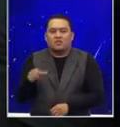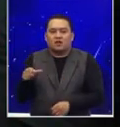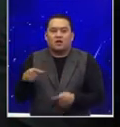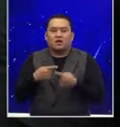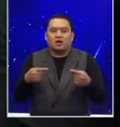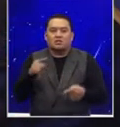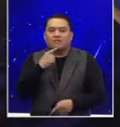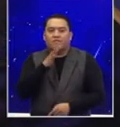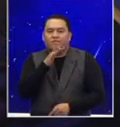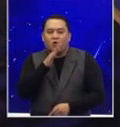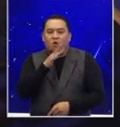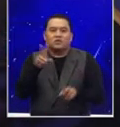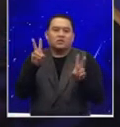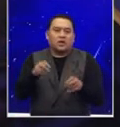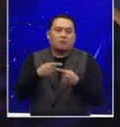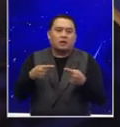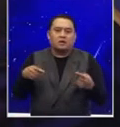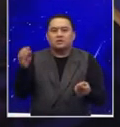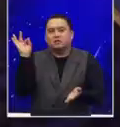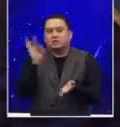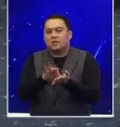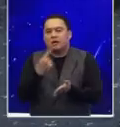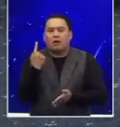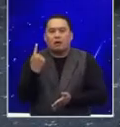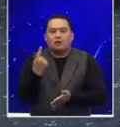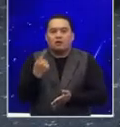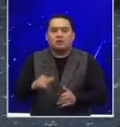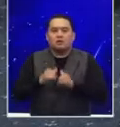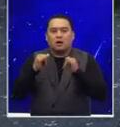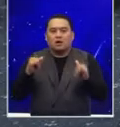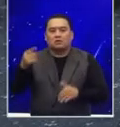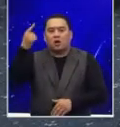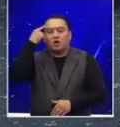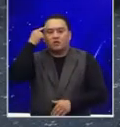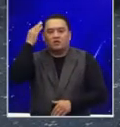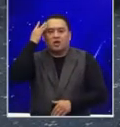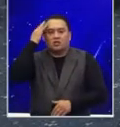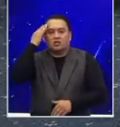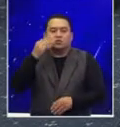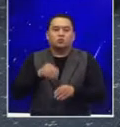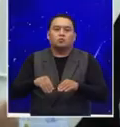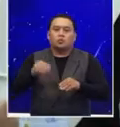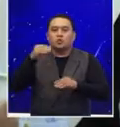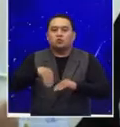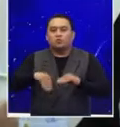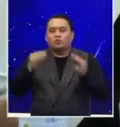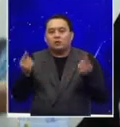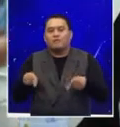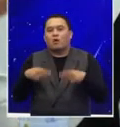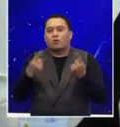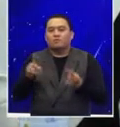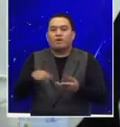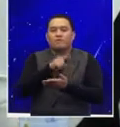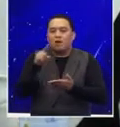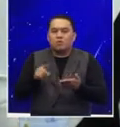разных возрастов. Темы разные, цель одна – повышение и развитие интеллектуального уровня жителей области. Вопросов